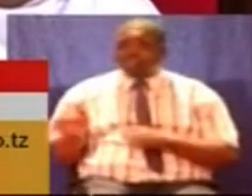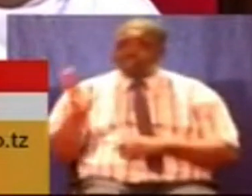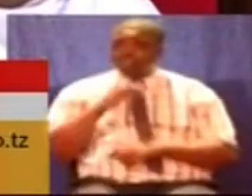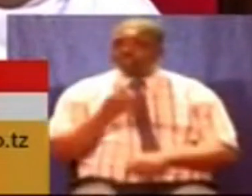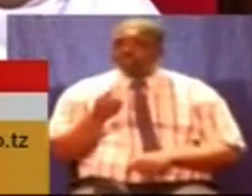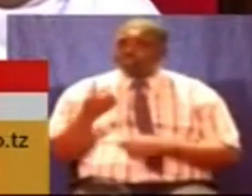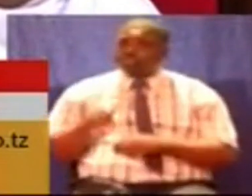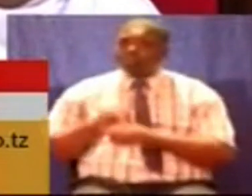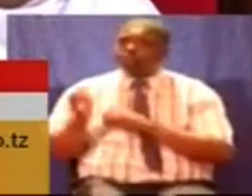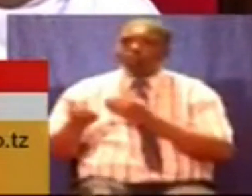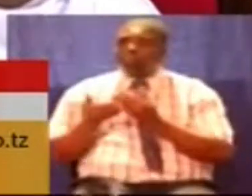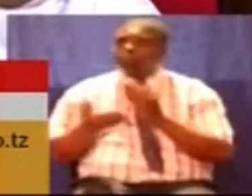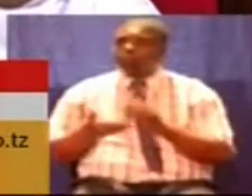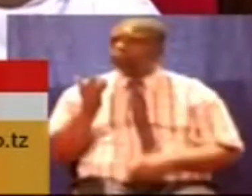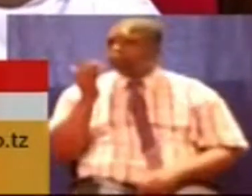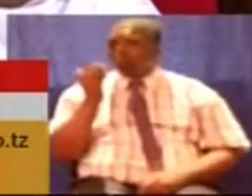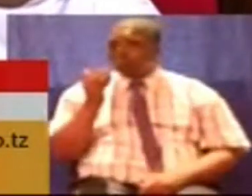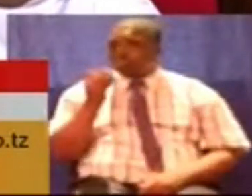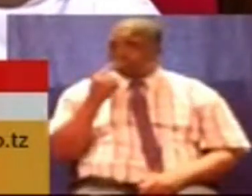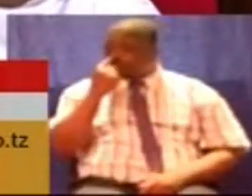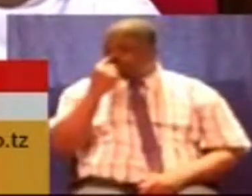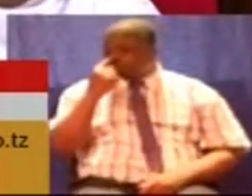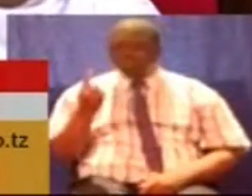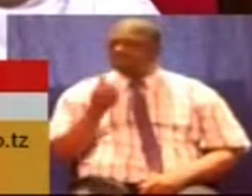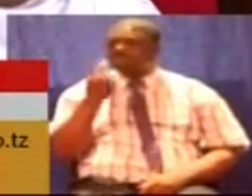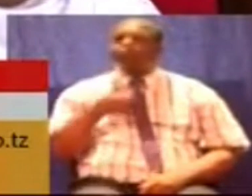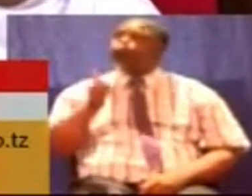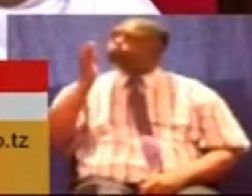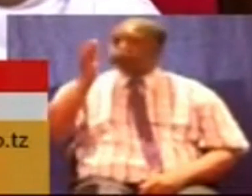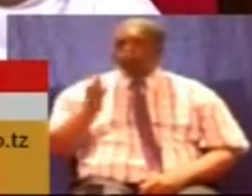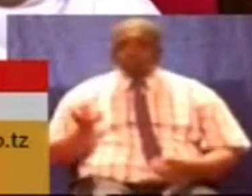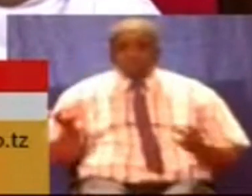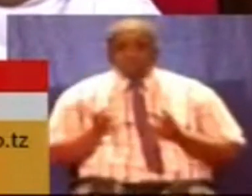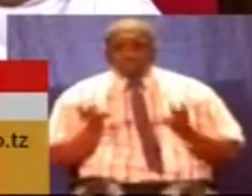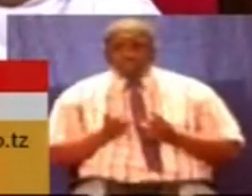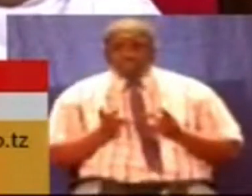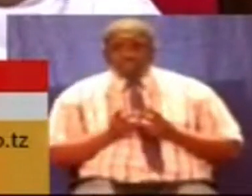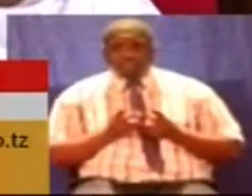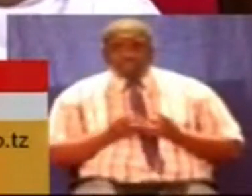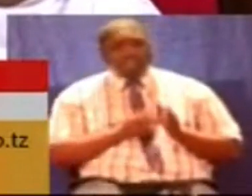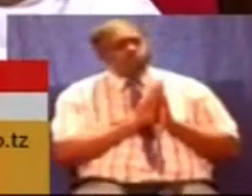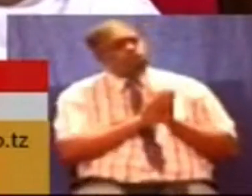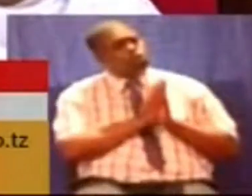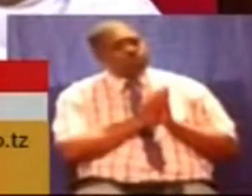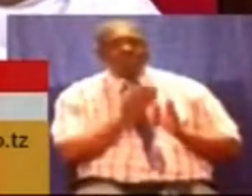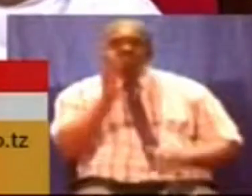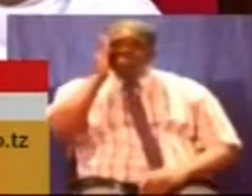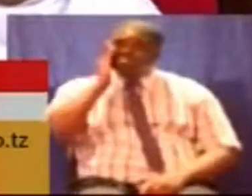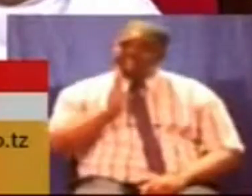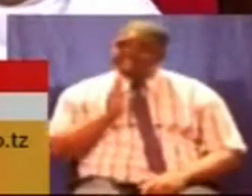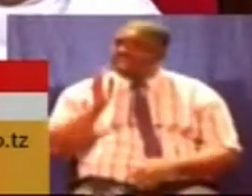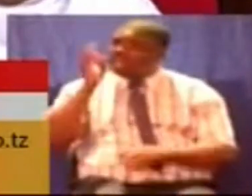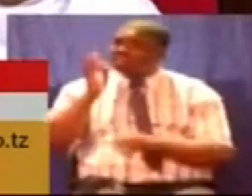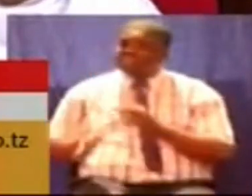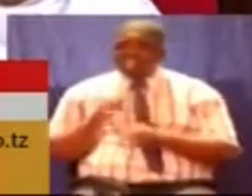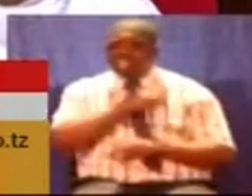moja tutaondoka, tutarudi kwa Mwenyezi Mungu. Aliyekuwa na kiburi peke yake Mwenyezi Mungu. Lakini vile vile ni waase vijana. Haifai